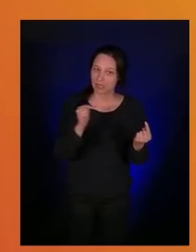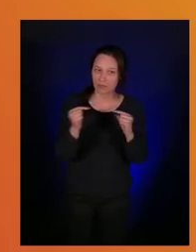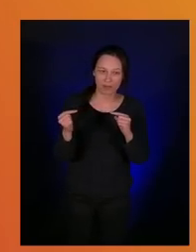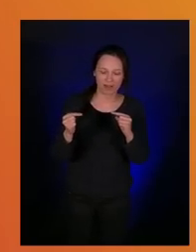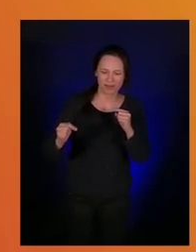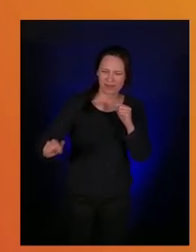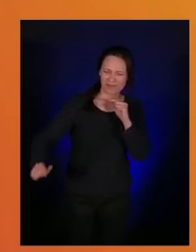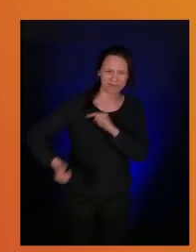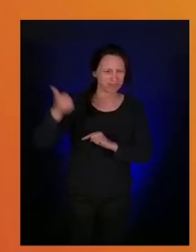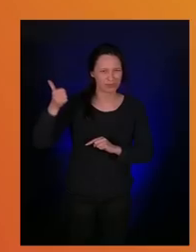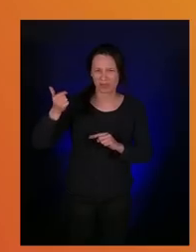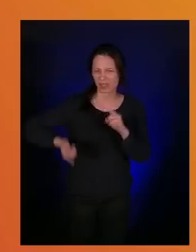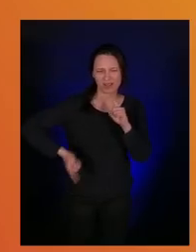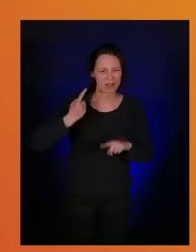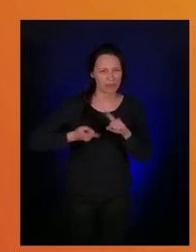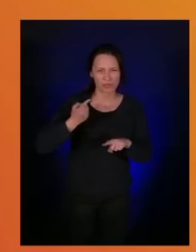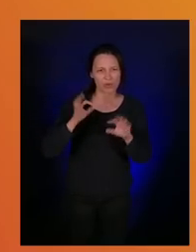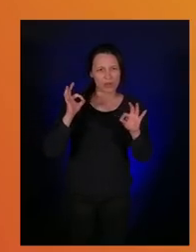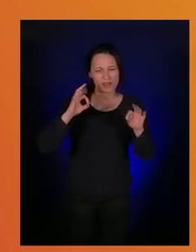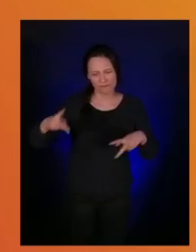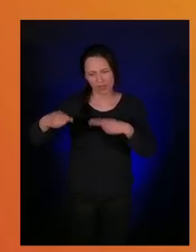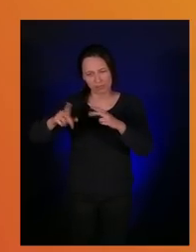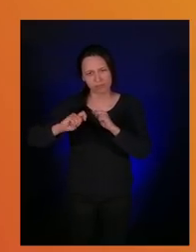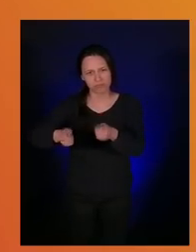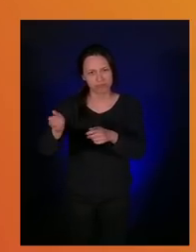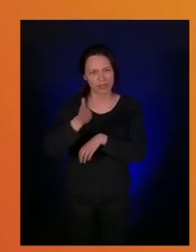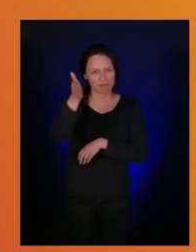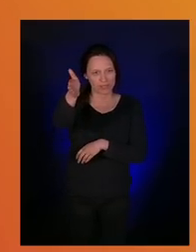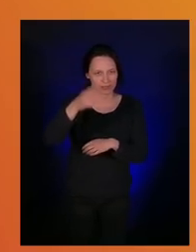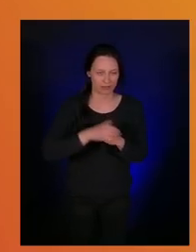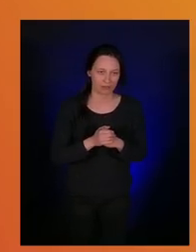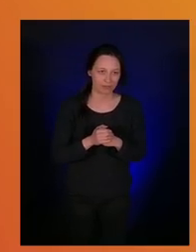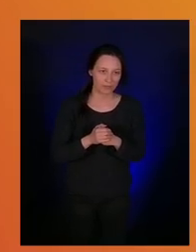venir sur l'activité qui est menée par les camarades, partagée par tous.